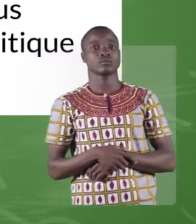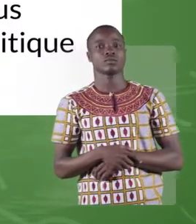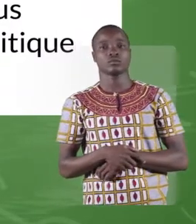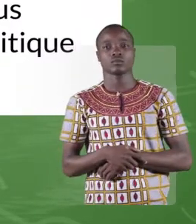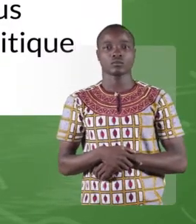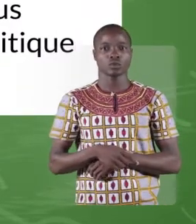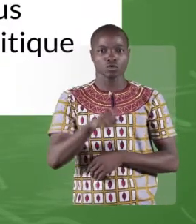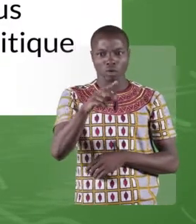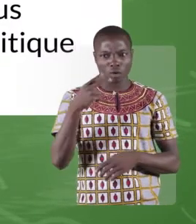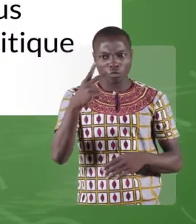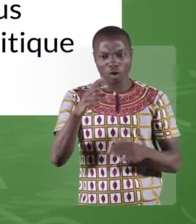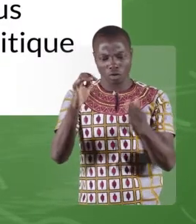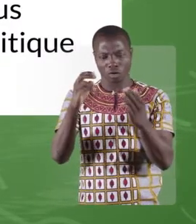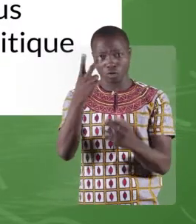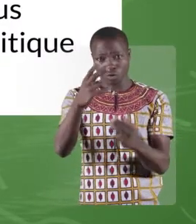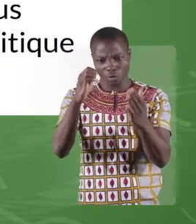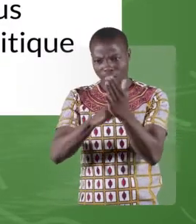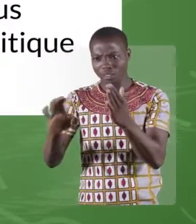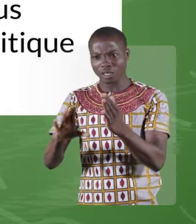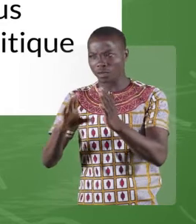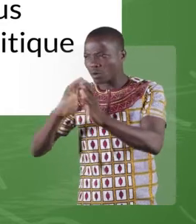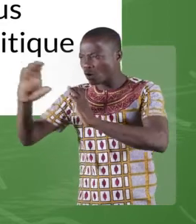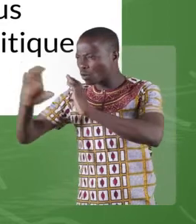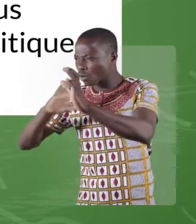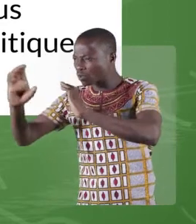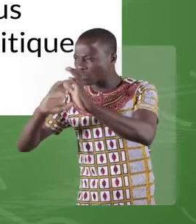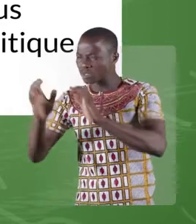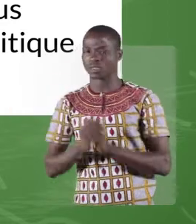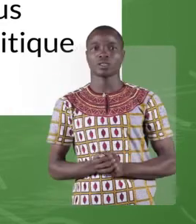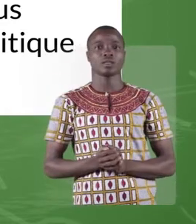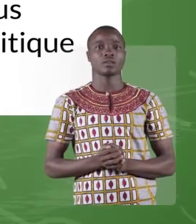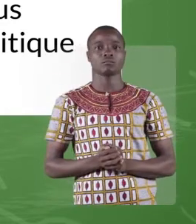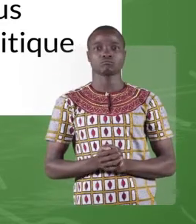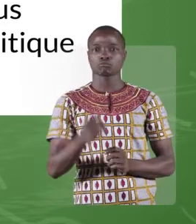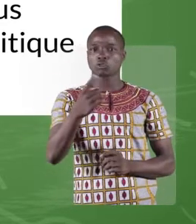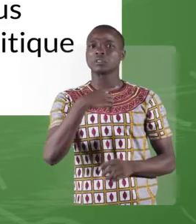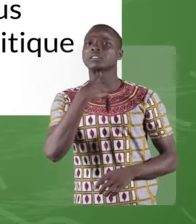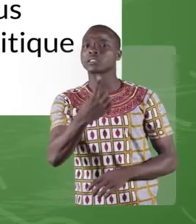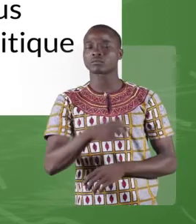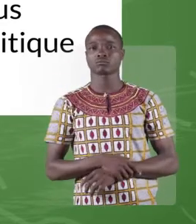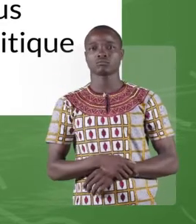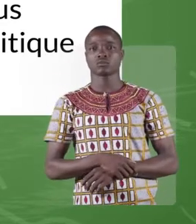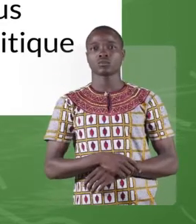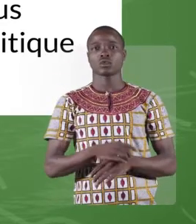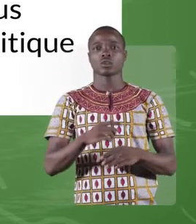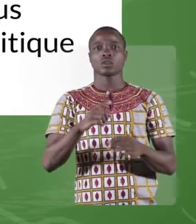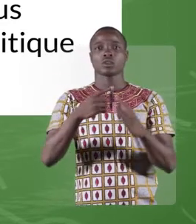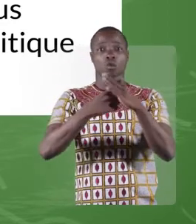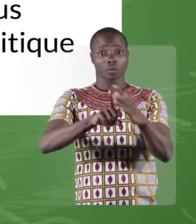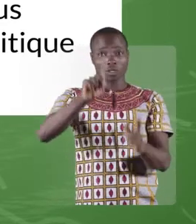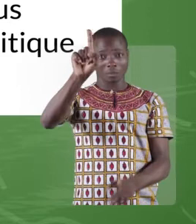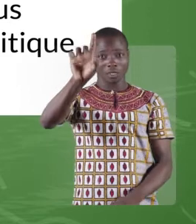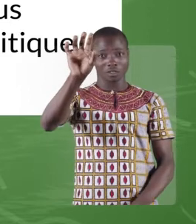Vous écoutez une discussion entre deux élèves. L'un affirme que de 1960